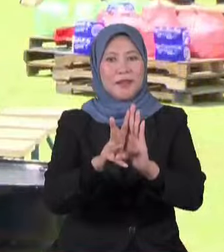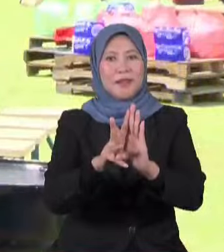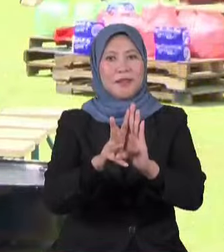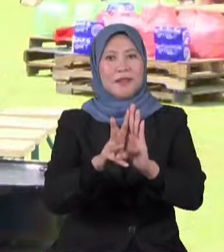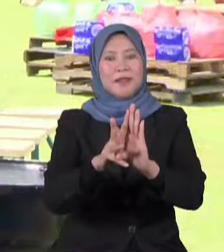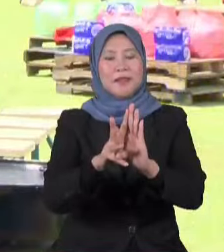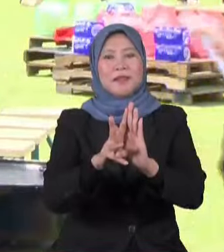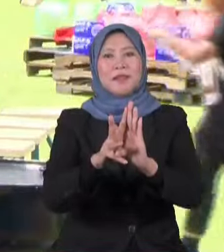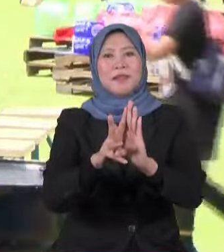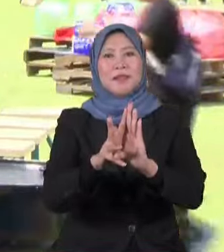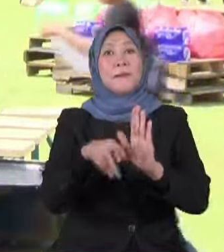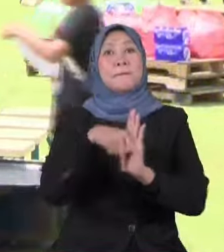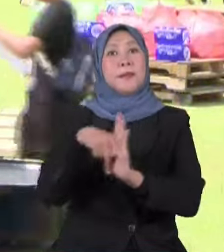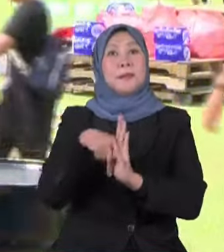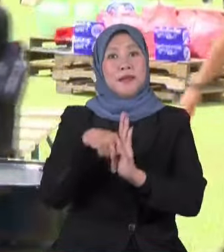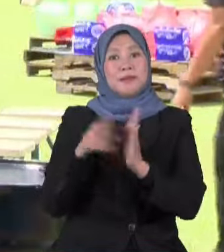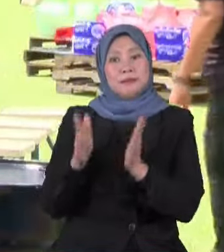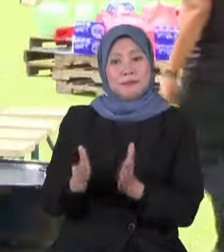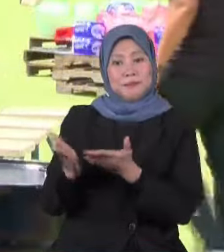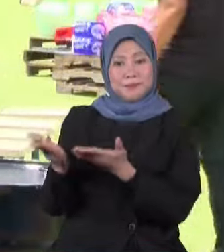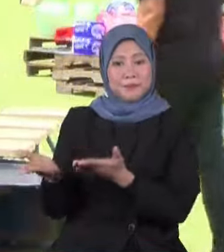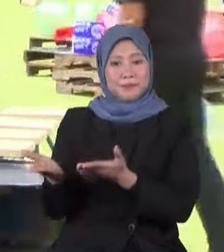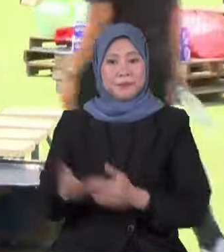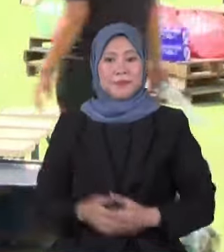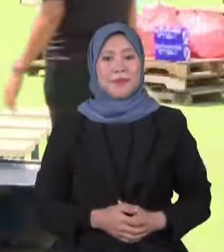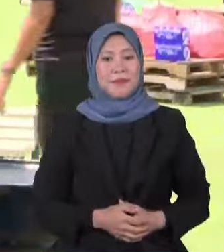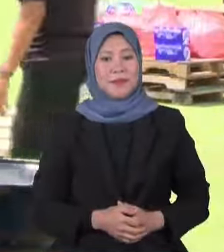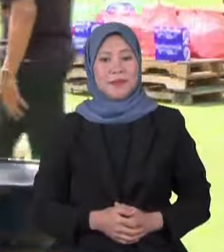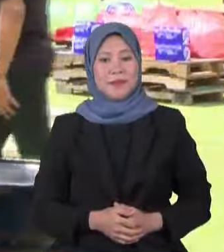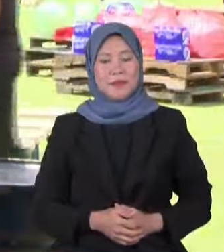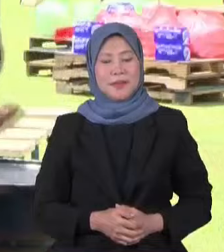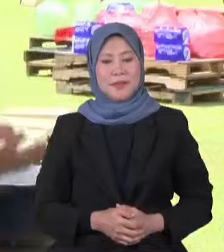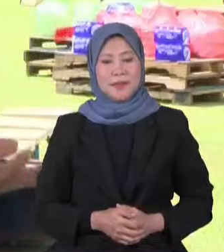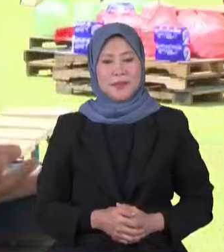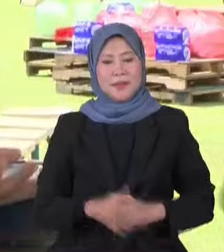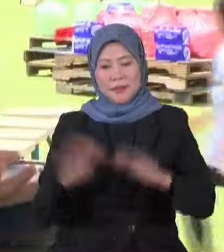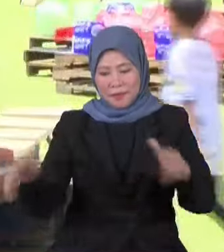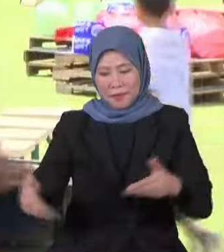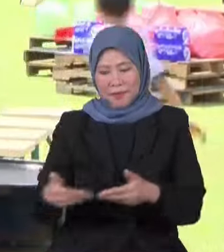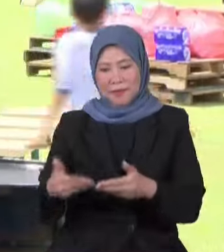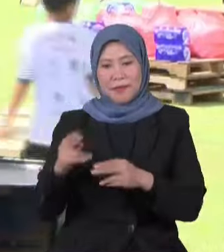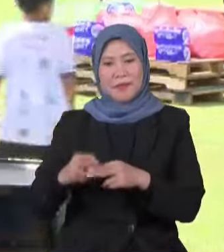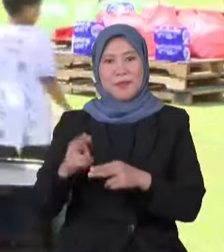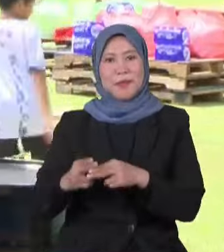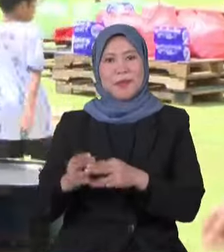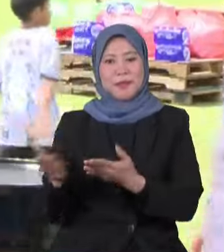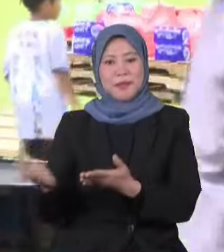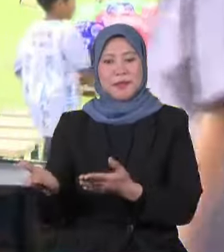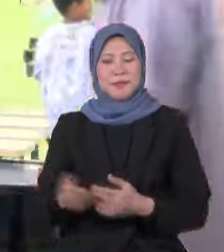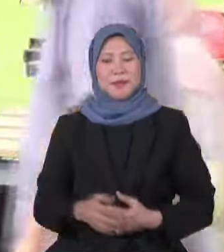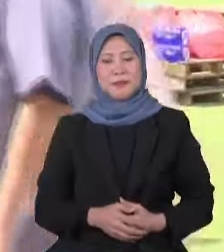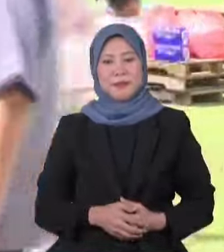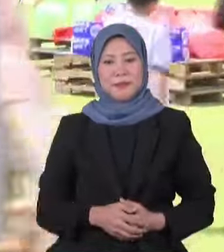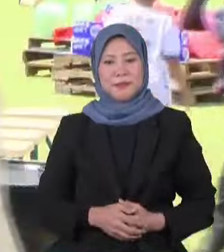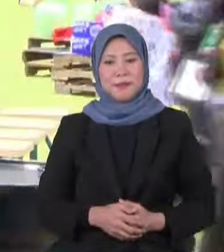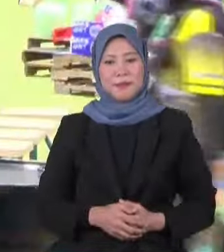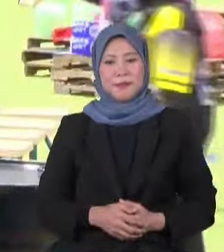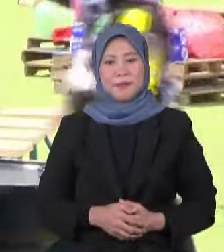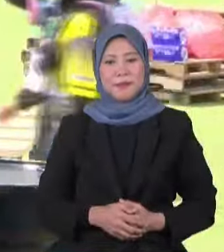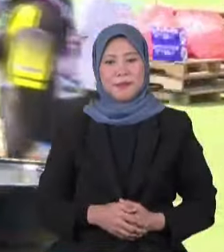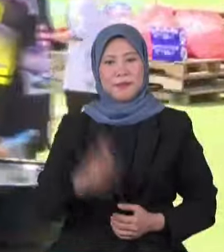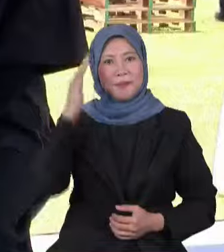rerurai, ampunya rerurai yang ada di sini. Kita bersama dengan dia, perkenalkan nama terlebih dahulu kalau boleh, silakan.